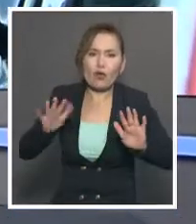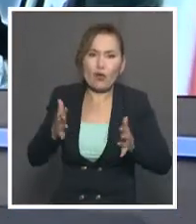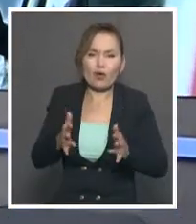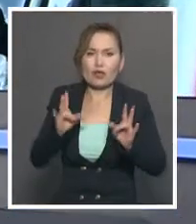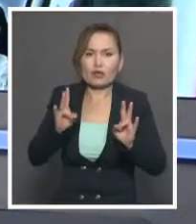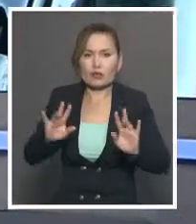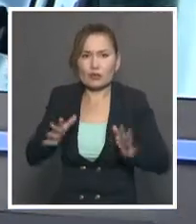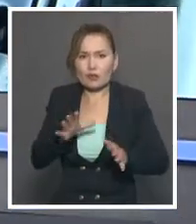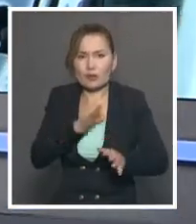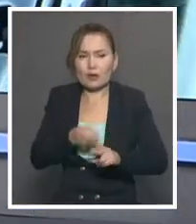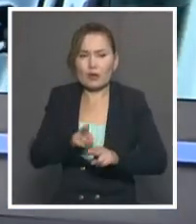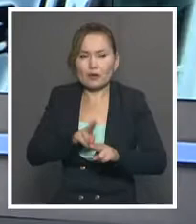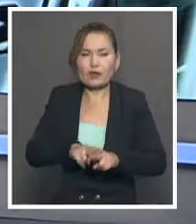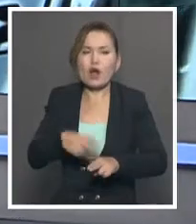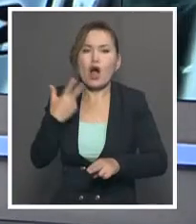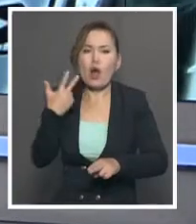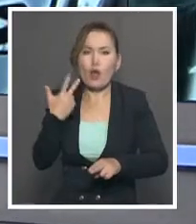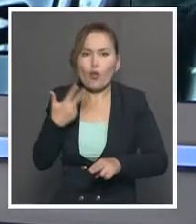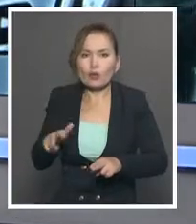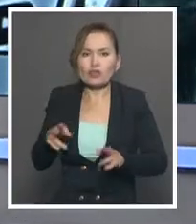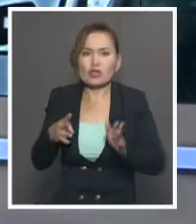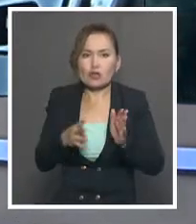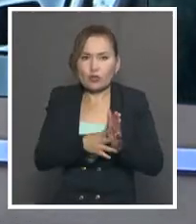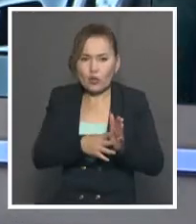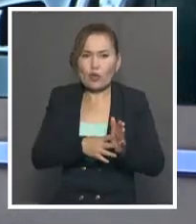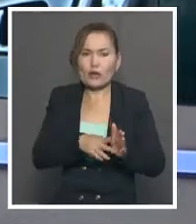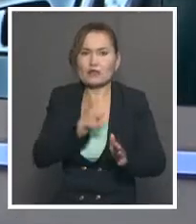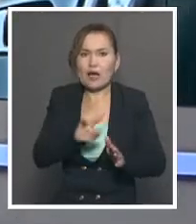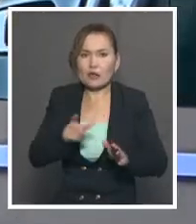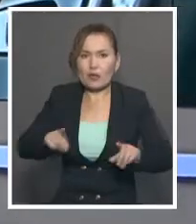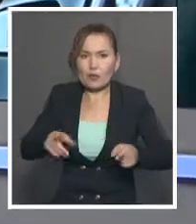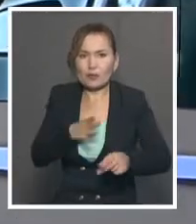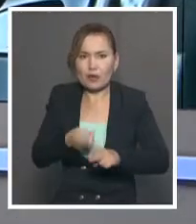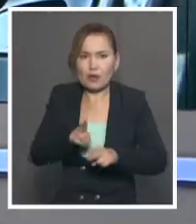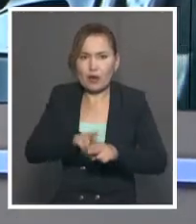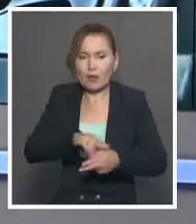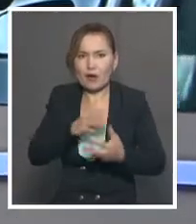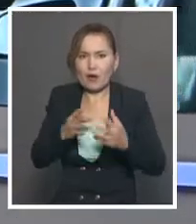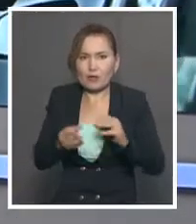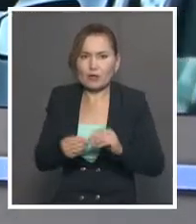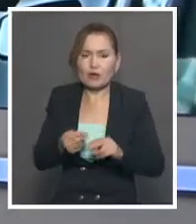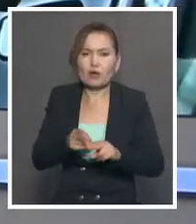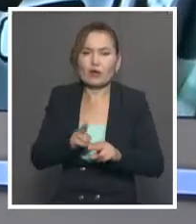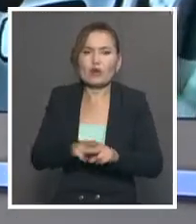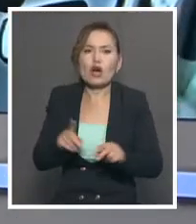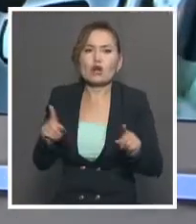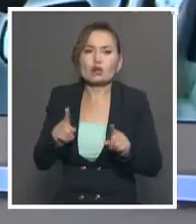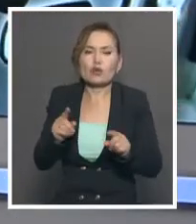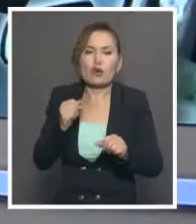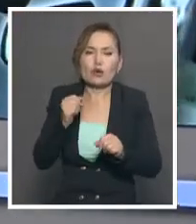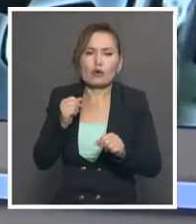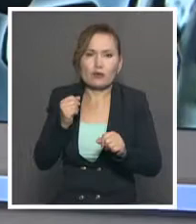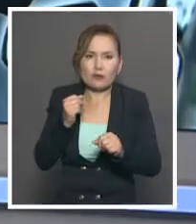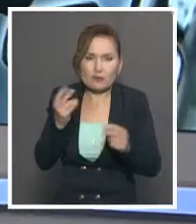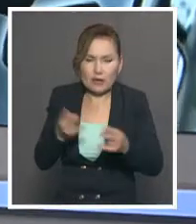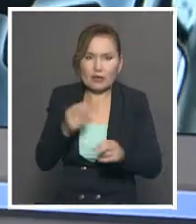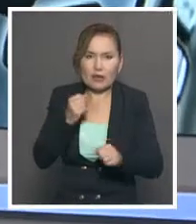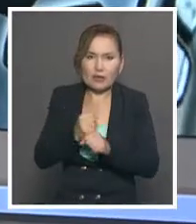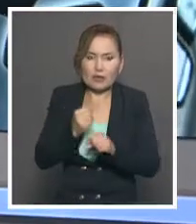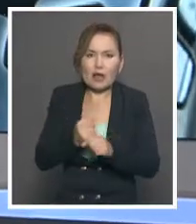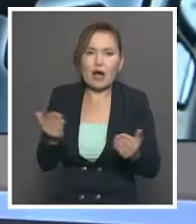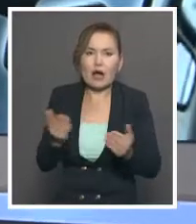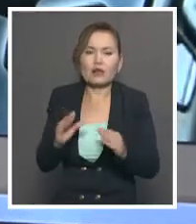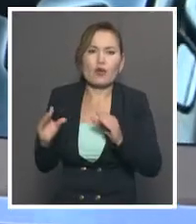тіркелген. Ол қылмыстардың тек 39-ы ашылған. Арзан көлік алам деп алдан қалмау үшін не істеу керек? Қандай көліктер